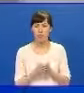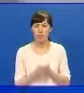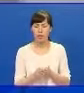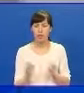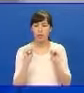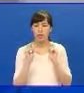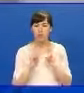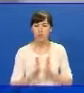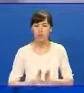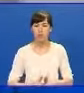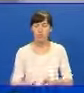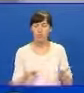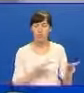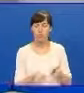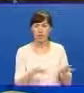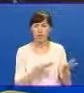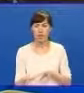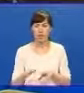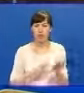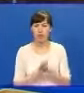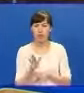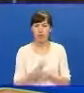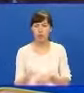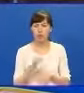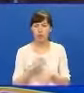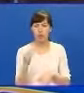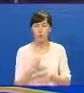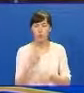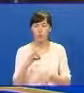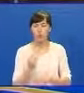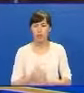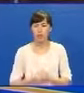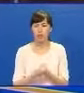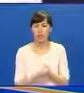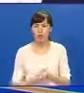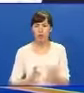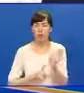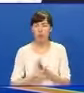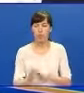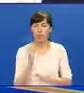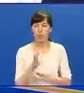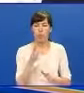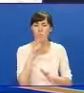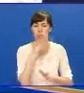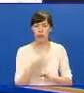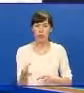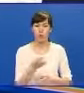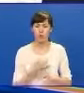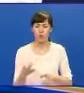арнайы рейдтік шараларды жүзеге асыру. Оңтүстік ұлтымыздың ұлысымыздың ұйытқысы. Алдағы уақытта